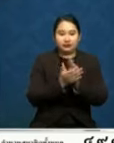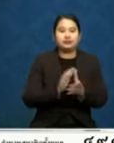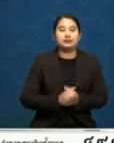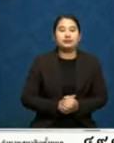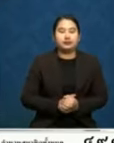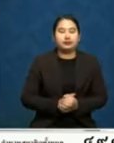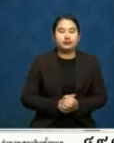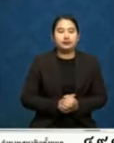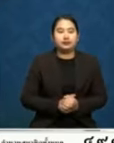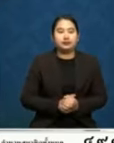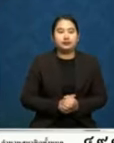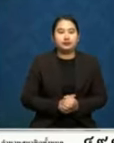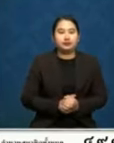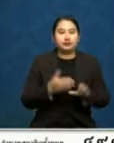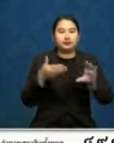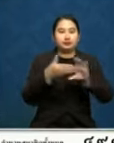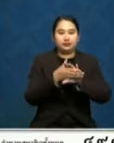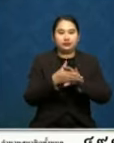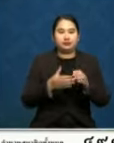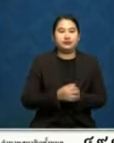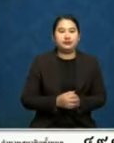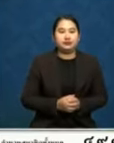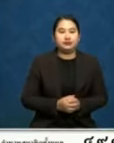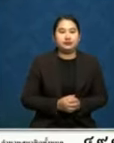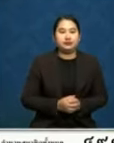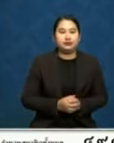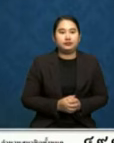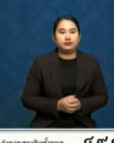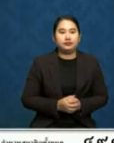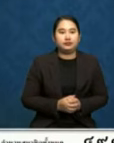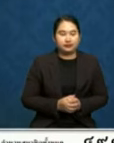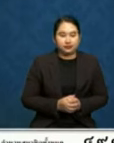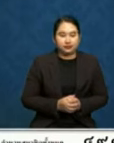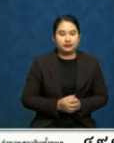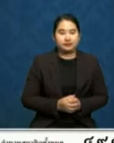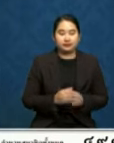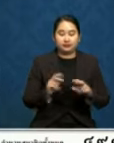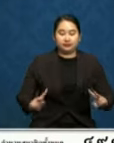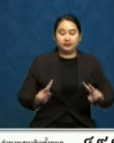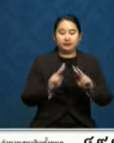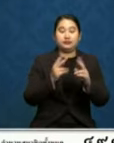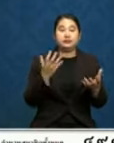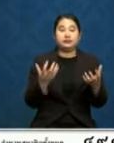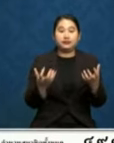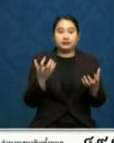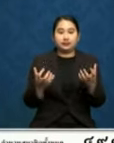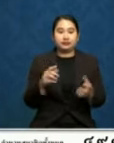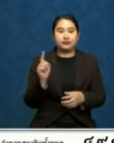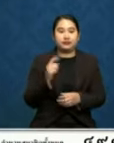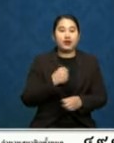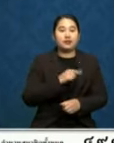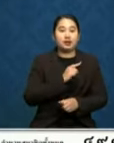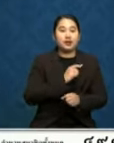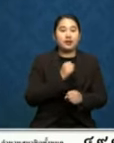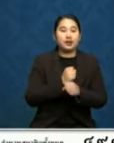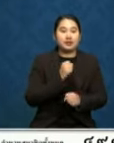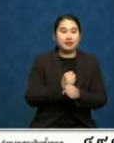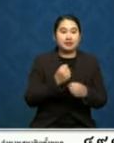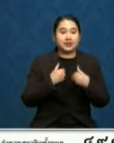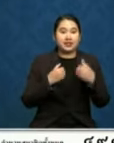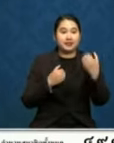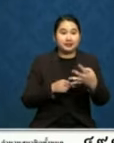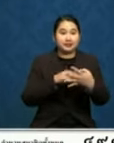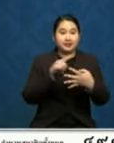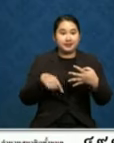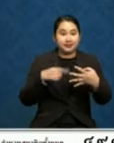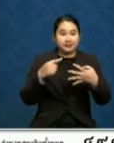ค่ะขอสไลด์ด้วยค่ะท่านประธานคะกระทรวงยุติธรรมค่ะมีพันธกิจอยู่4ข้อนะคะประ